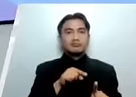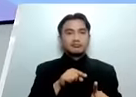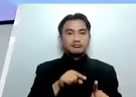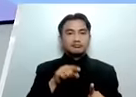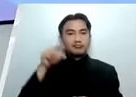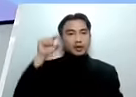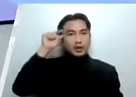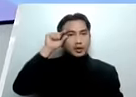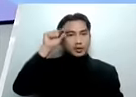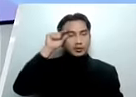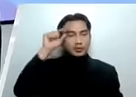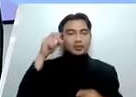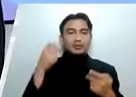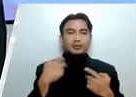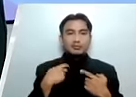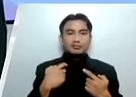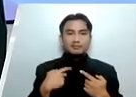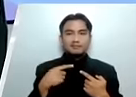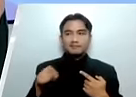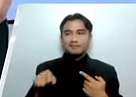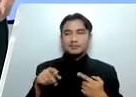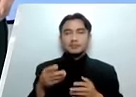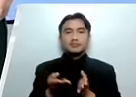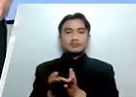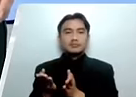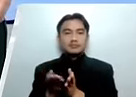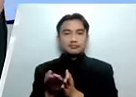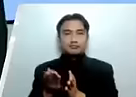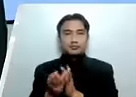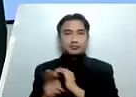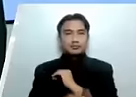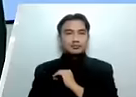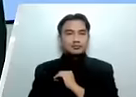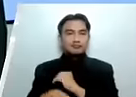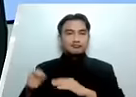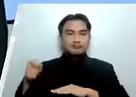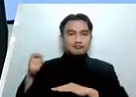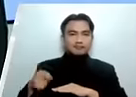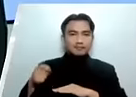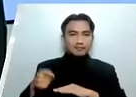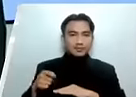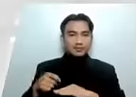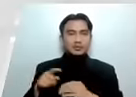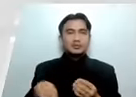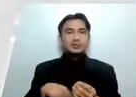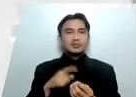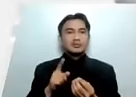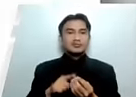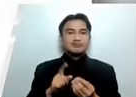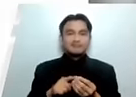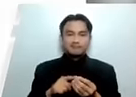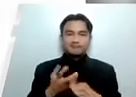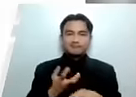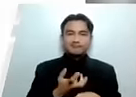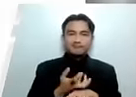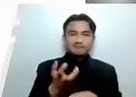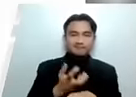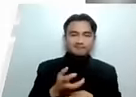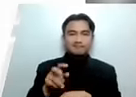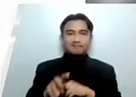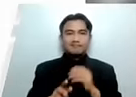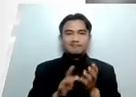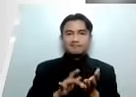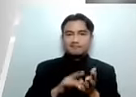akusado ng Pasig Regional Trial Court para sa kasong qualified human trafficking. Ibinasura ng korte ang hiling ni Quibuloy